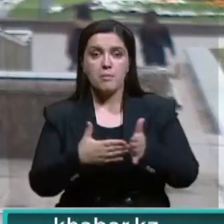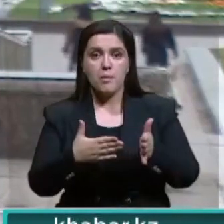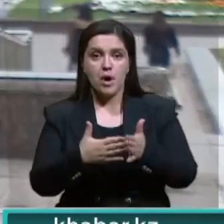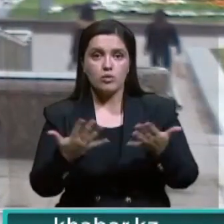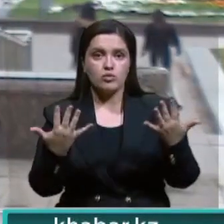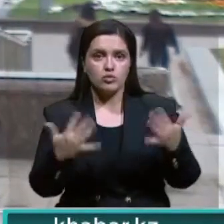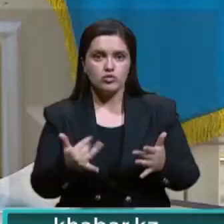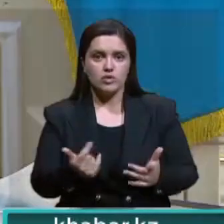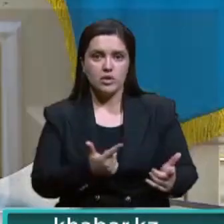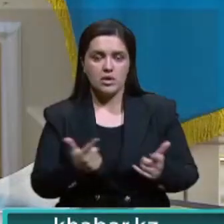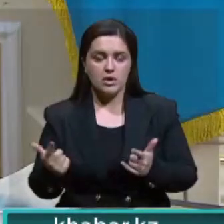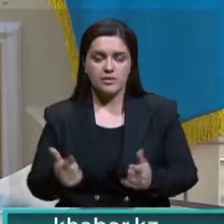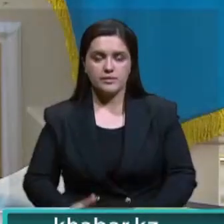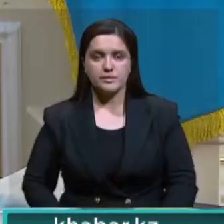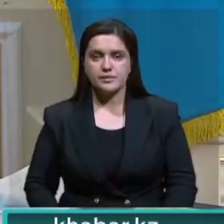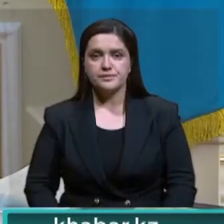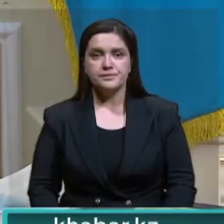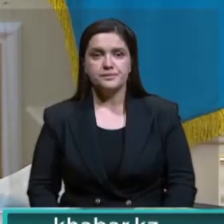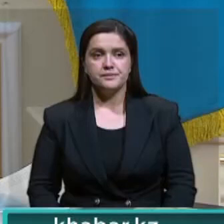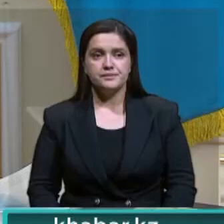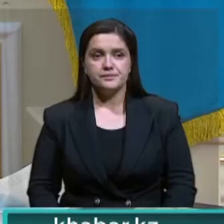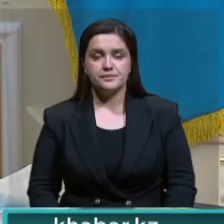уже сейчас.